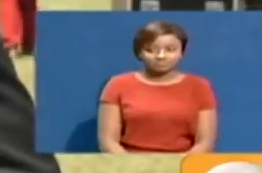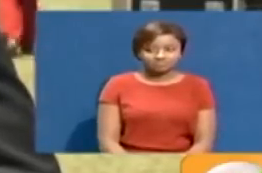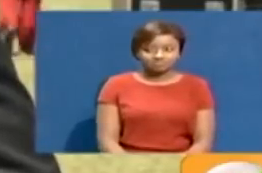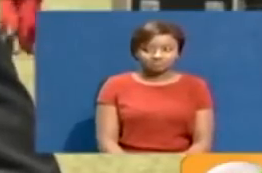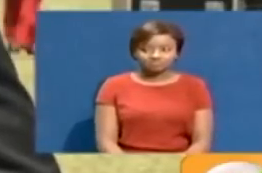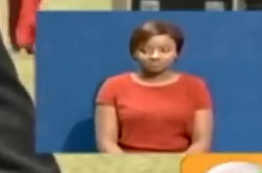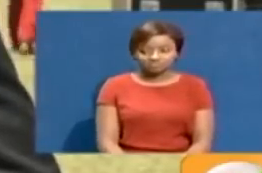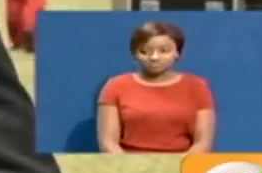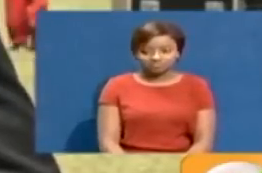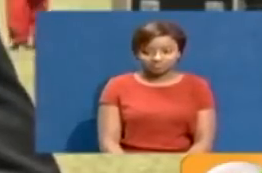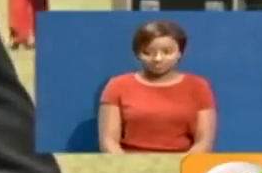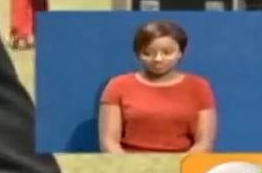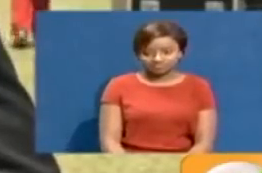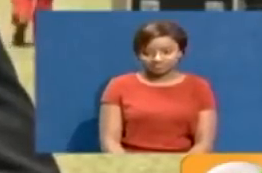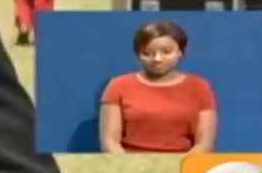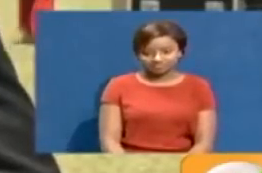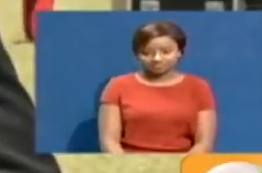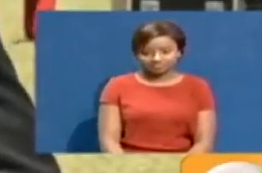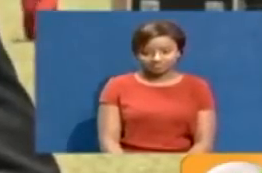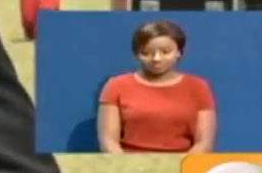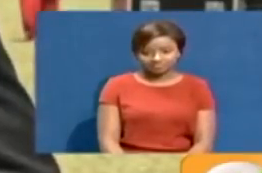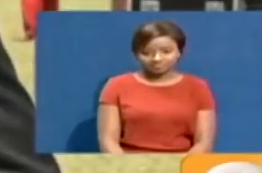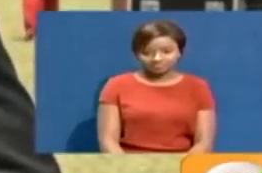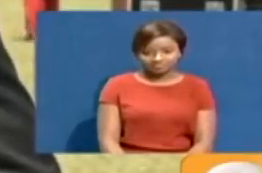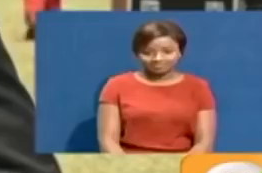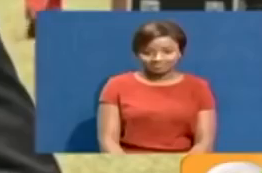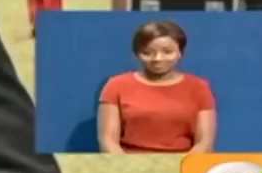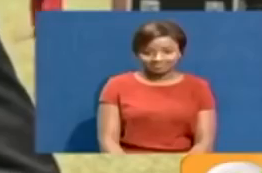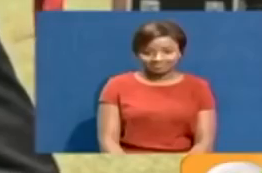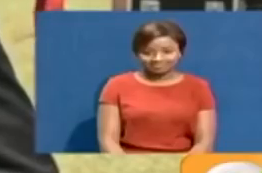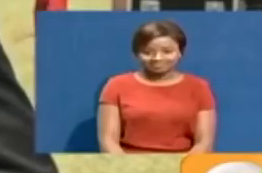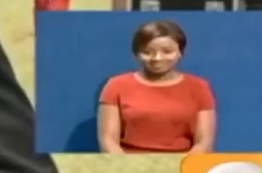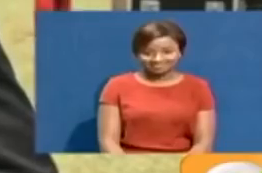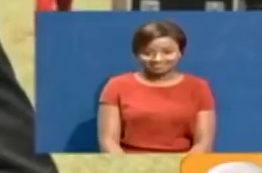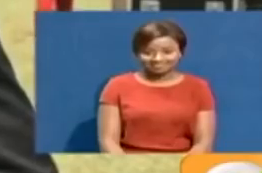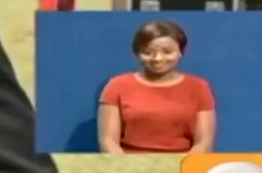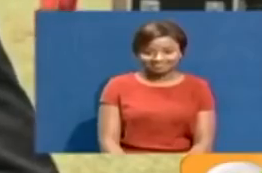ya Citizen, kutoka uwanja wa Simeon Nyachae, kaunti ya Kisii.